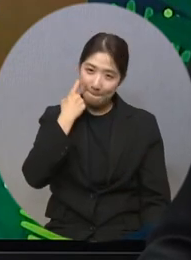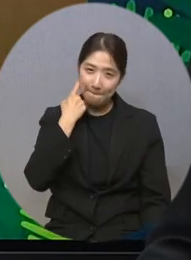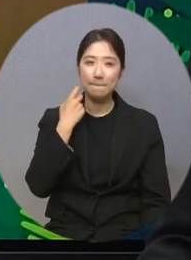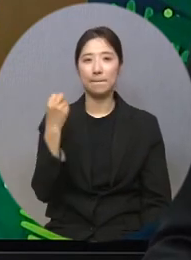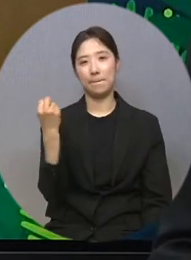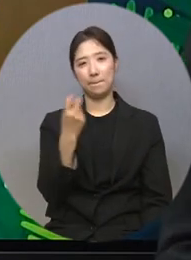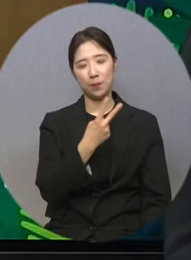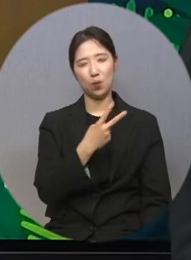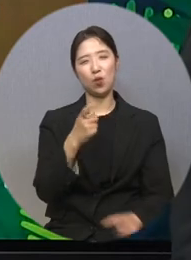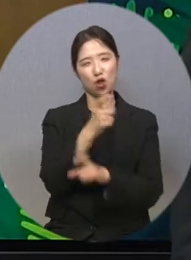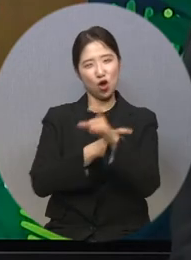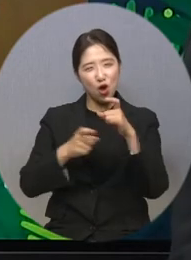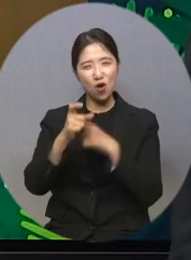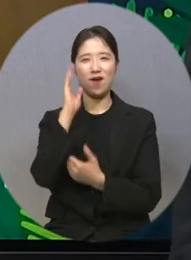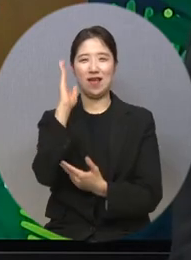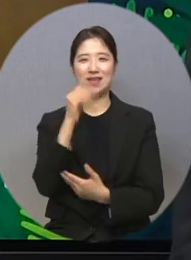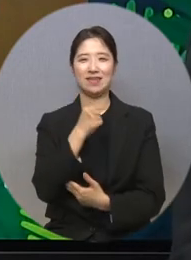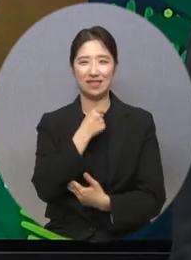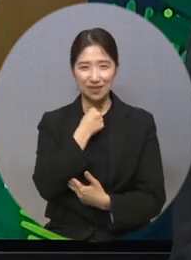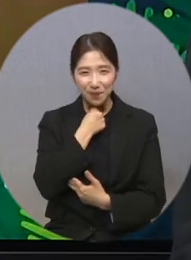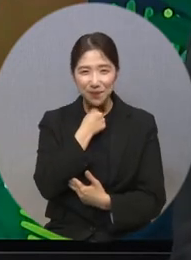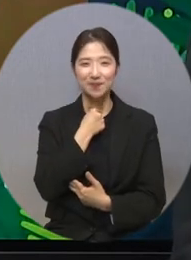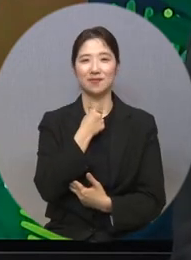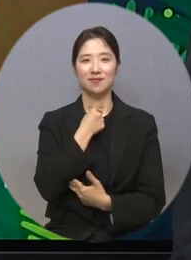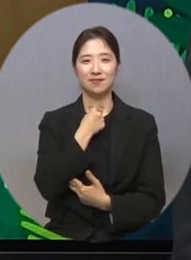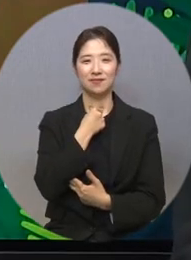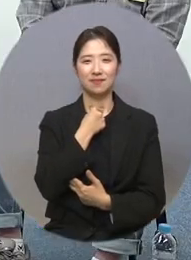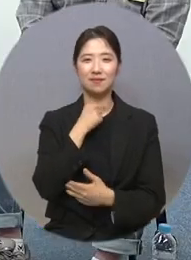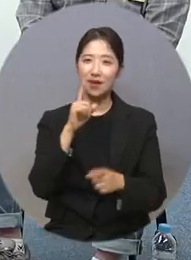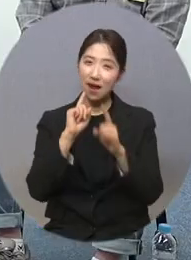또 못다한 얘기도 좋고 이 기회에 더